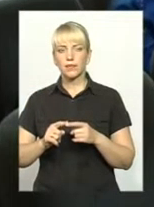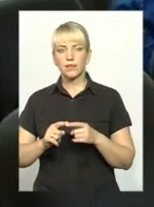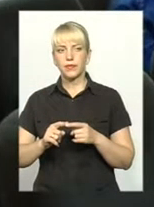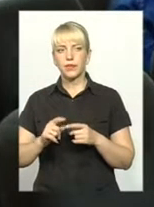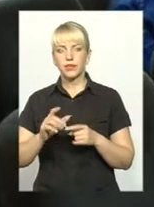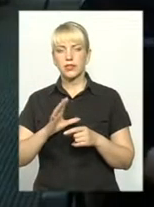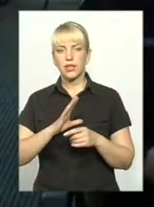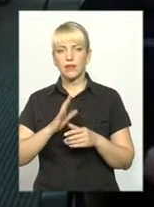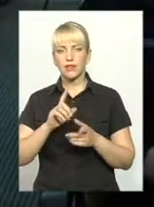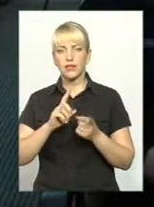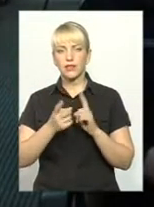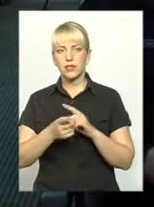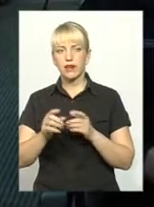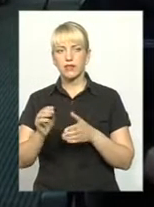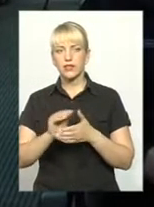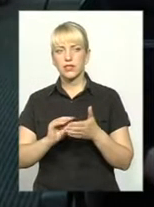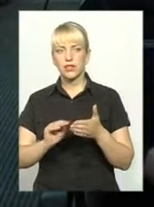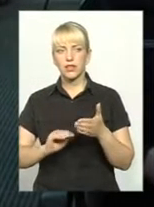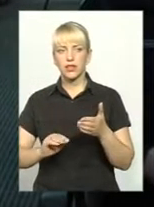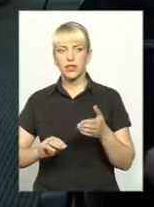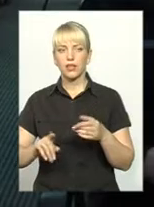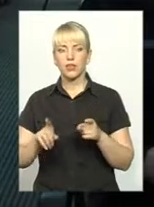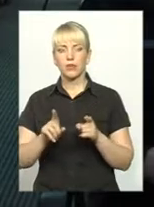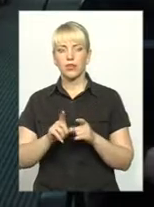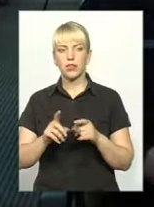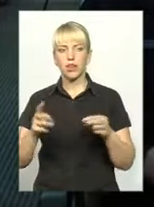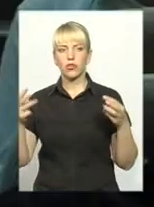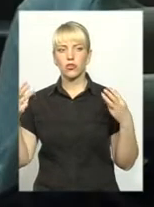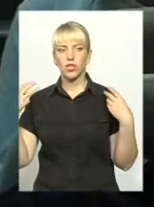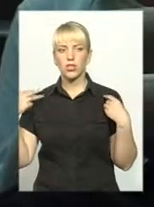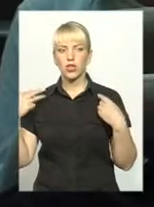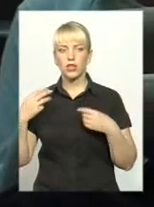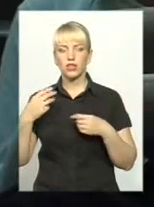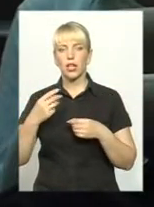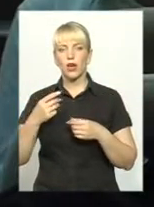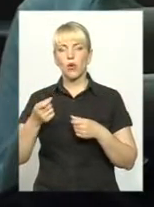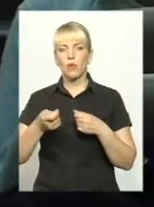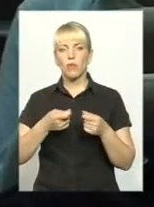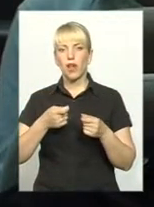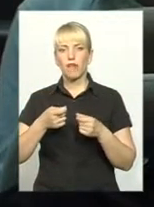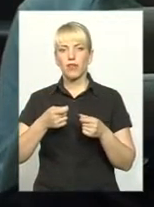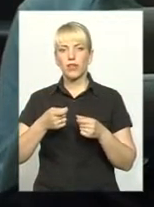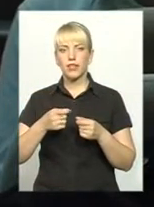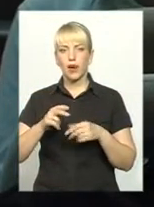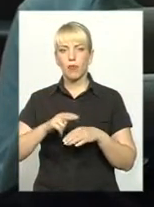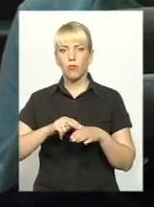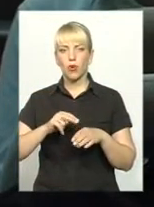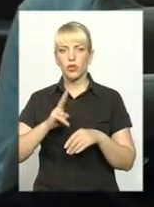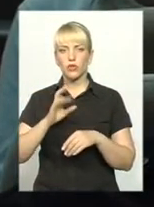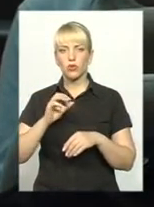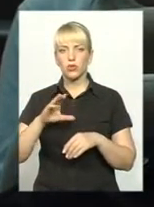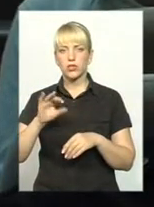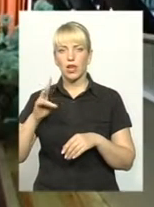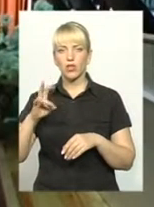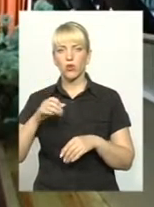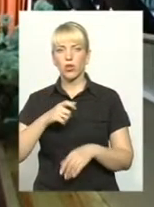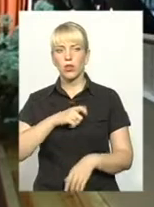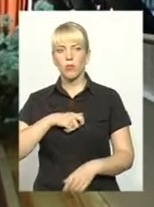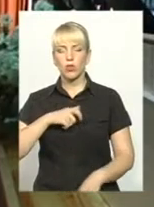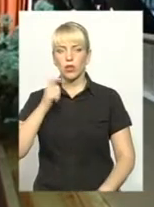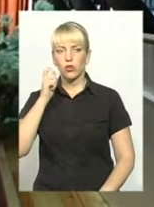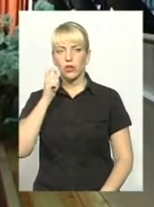став секретарем. Серед членів комісії також начальник Хмельницького управління поліції Олег Костенко, народний депутат України Олександр Ксенджук,